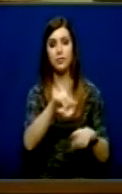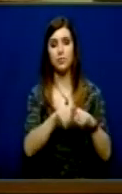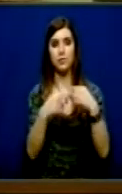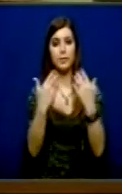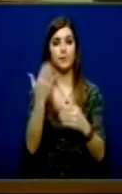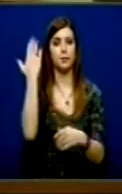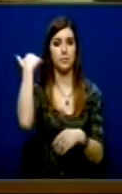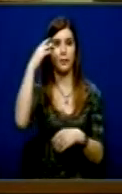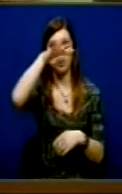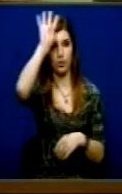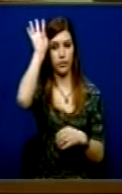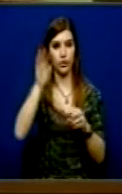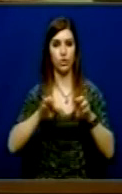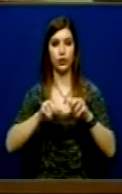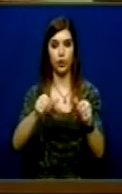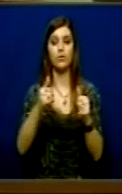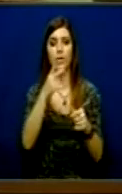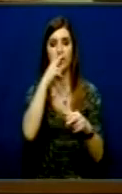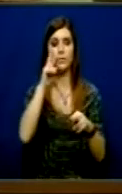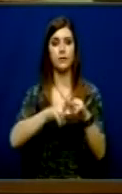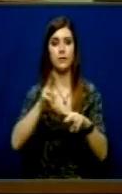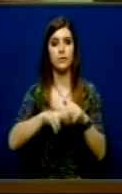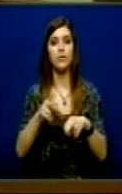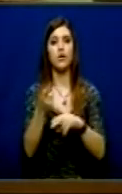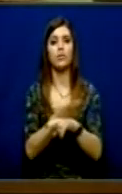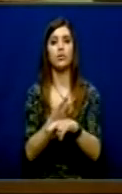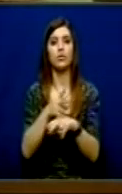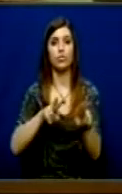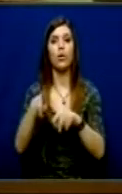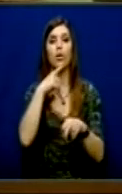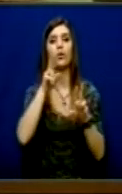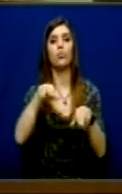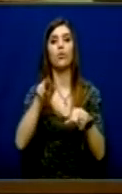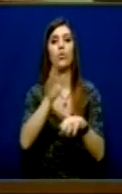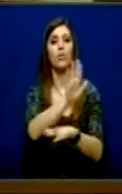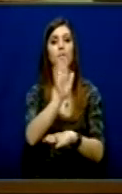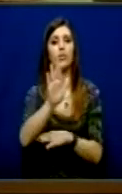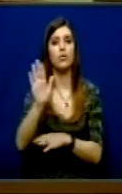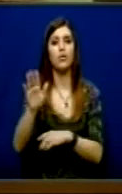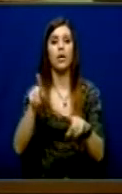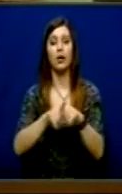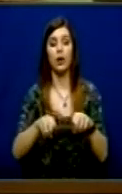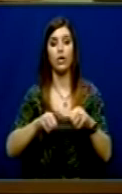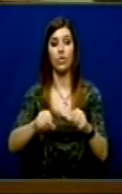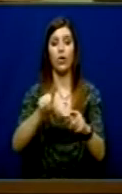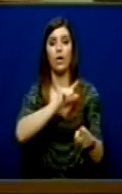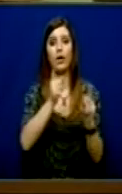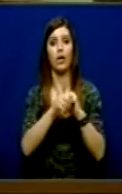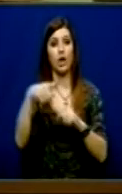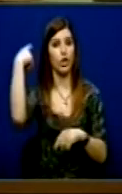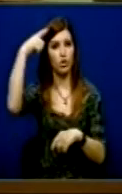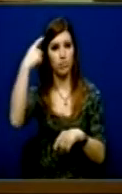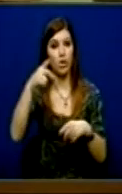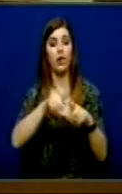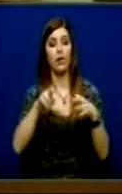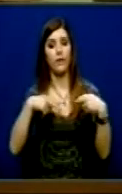kohën e Miloševićit vërtetohet sot nga gjykatat tona. E nga ana tjetër ndërmarrje shoqërore bujqësore në zonat ku jetojnë shqiptarët, jo që nuk u kthehen